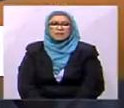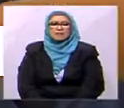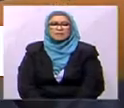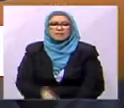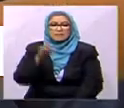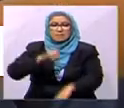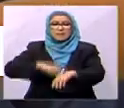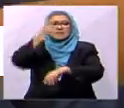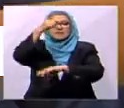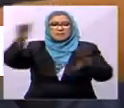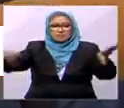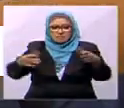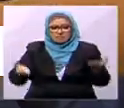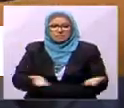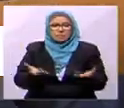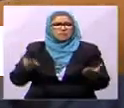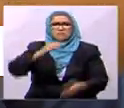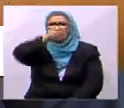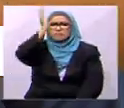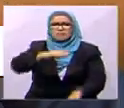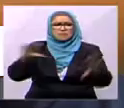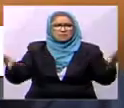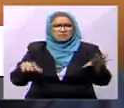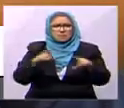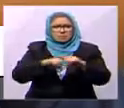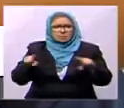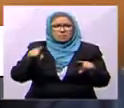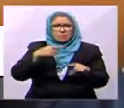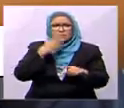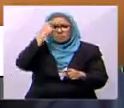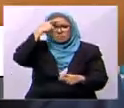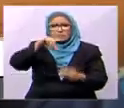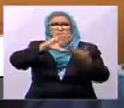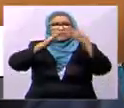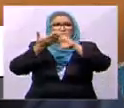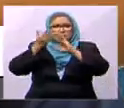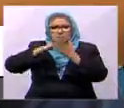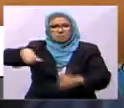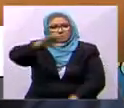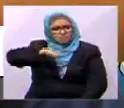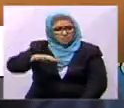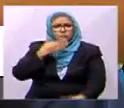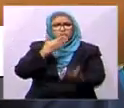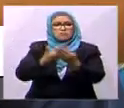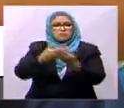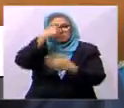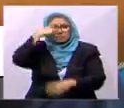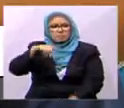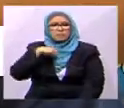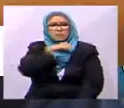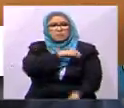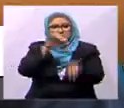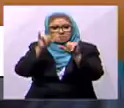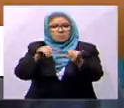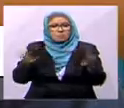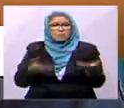Ini pertama kali buat kat sini, tak pernah buat, tapi buat ini untuk komuniti sini baguslah. Kan untuk ahli-ahli sini melakukan